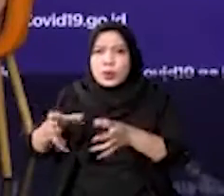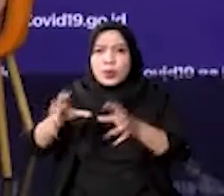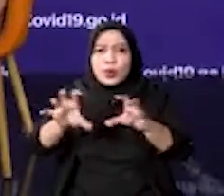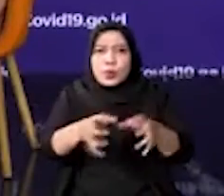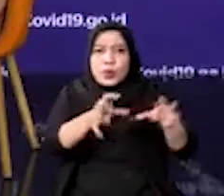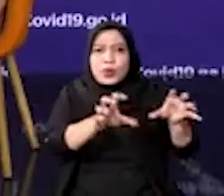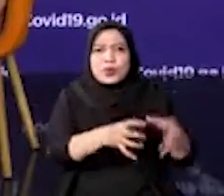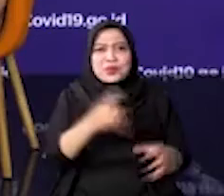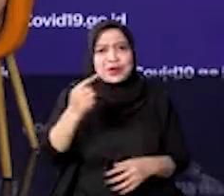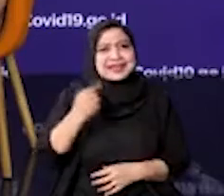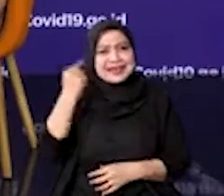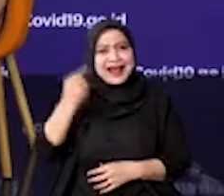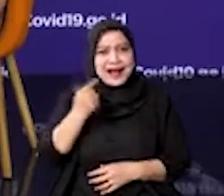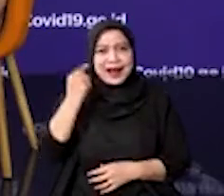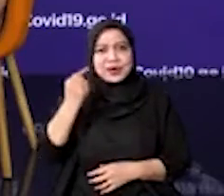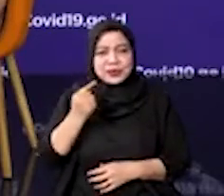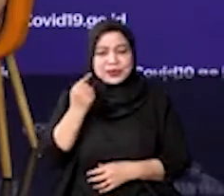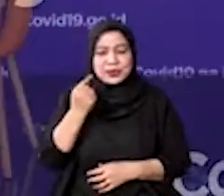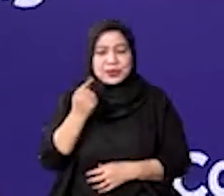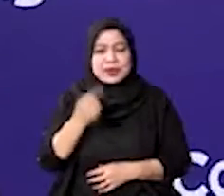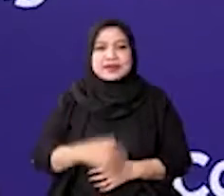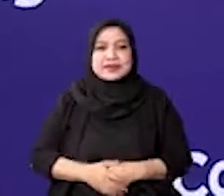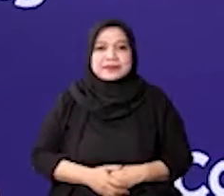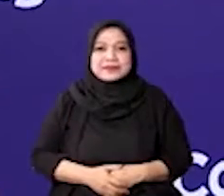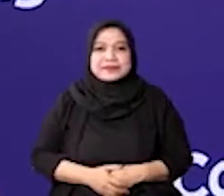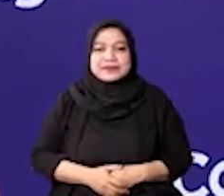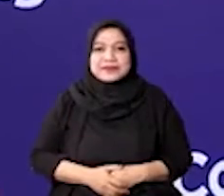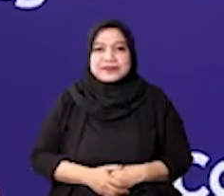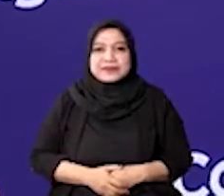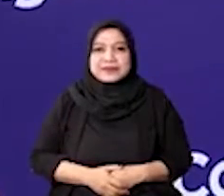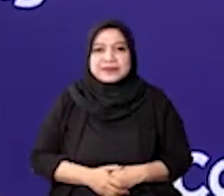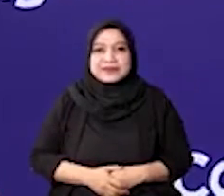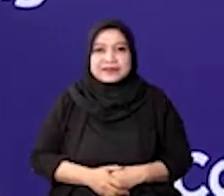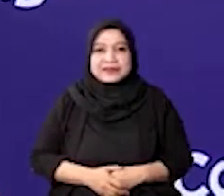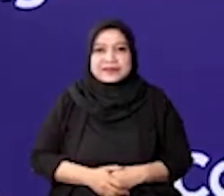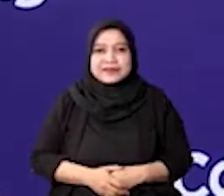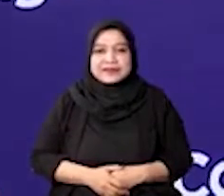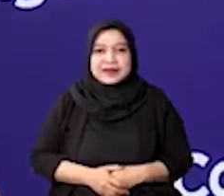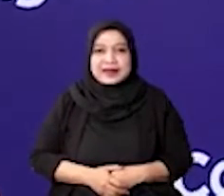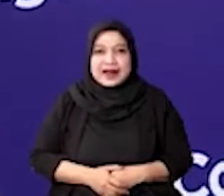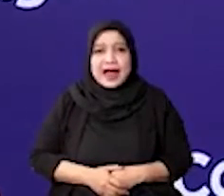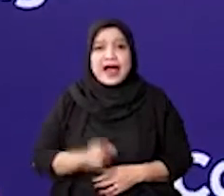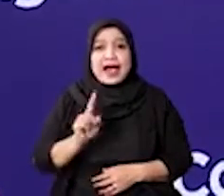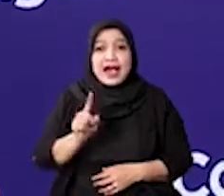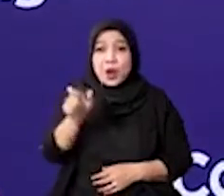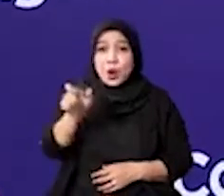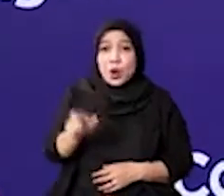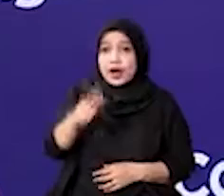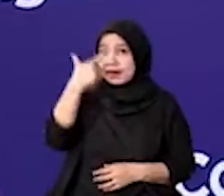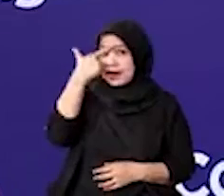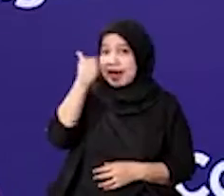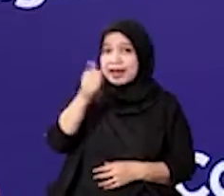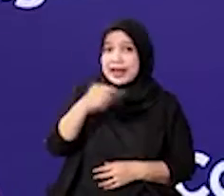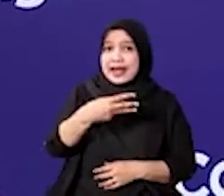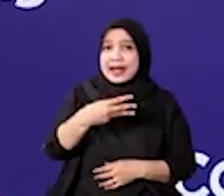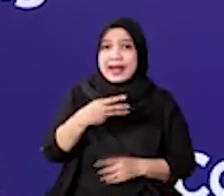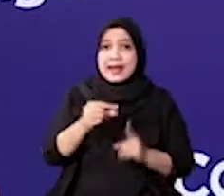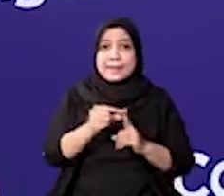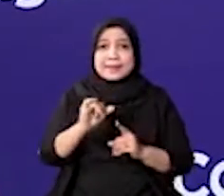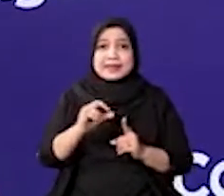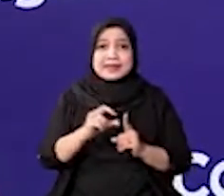engak bisa kita hindari tapi e bagaimana e dari sisi epidemiolog melihat eh liburan